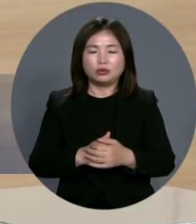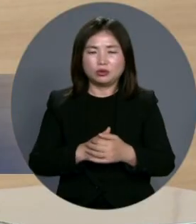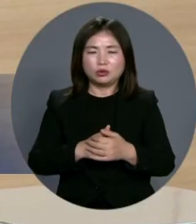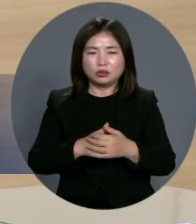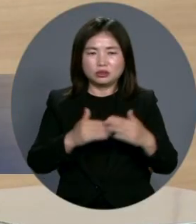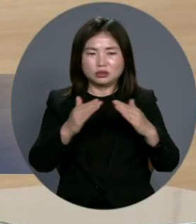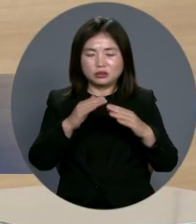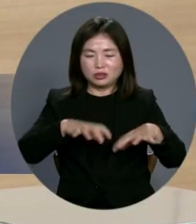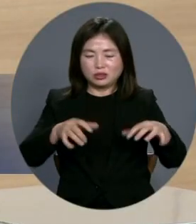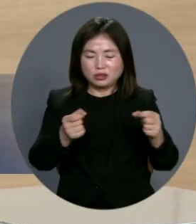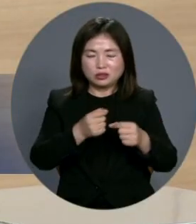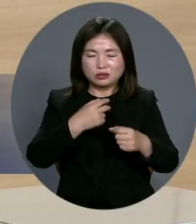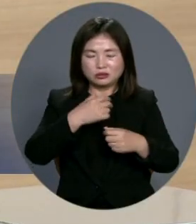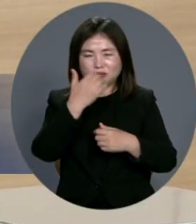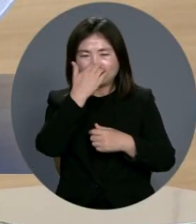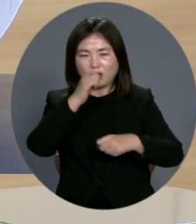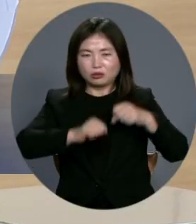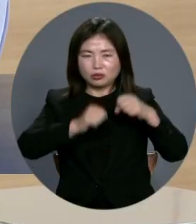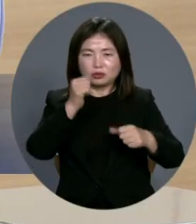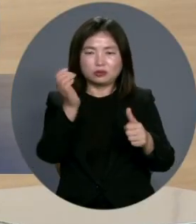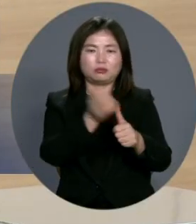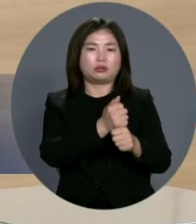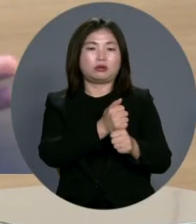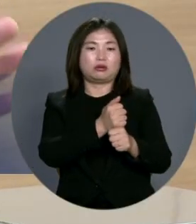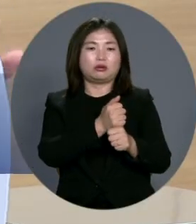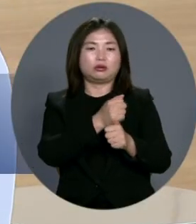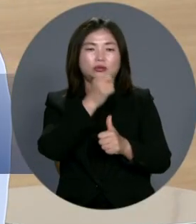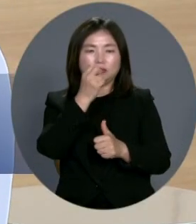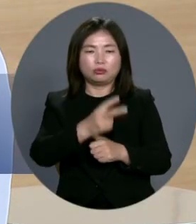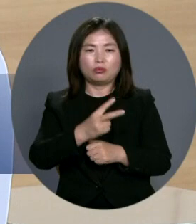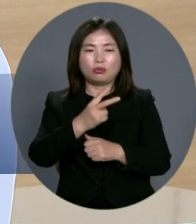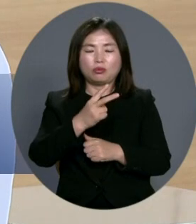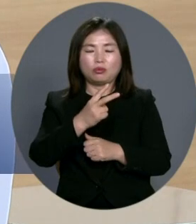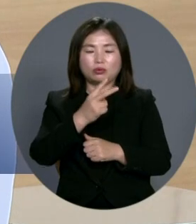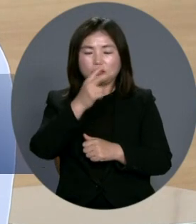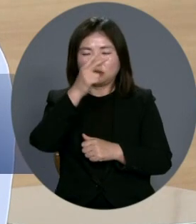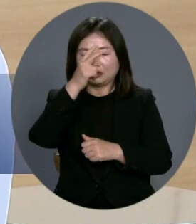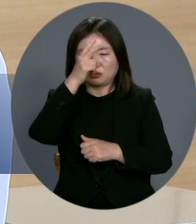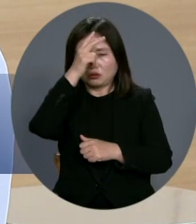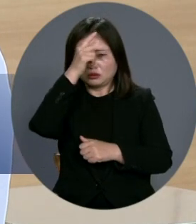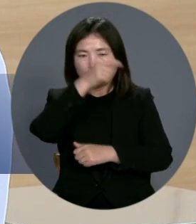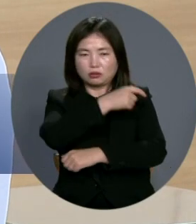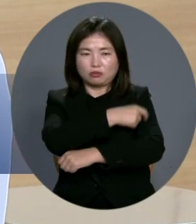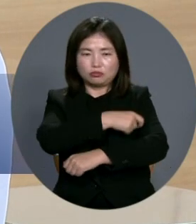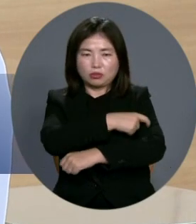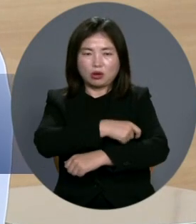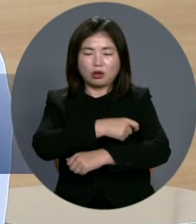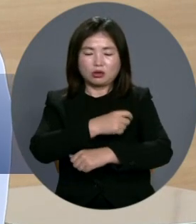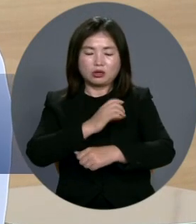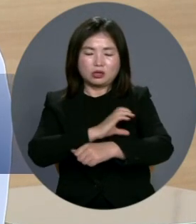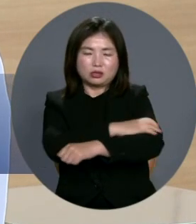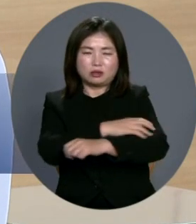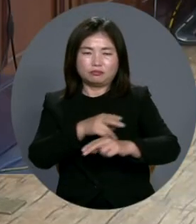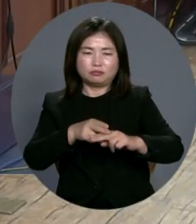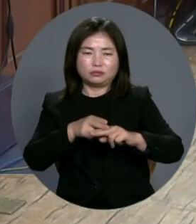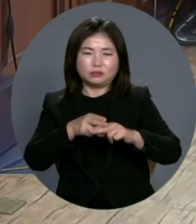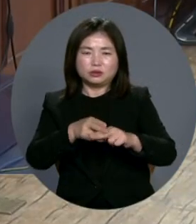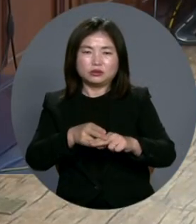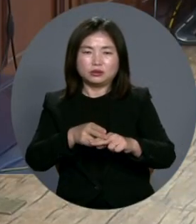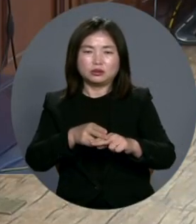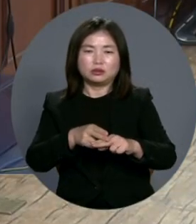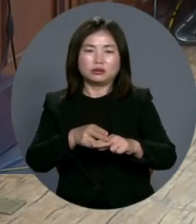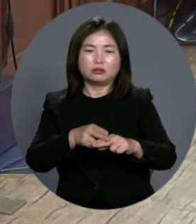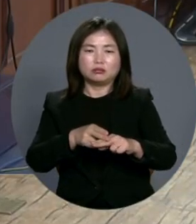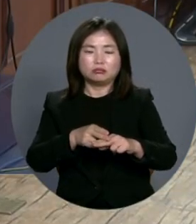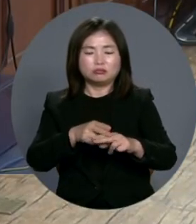음란 행위를 하다가 발각 붙잡히기도 했고 그리고 어 현직 경찰 간부에 대해서